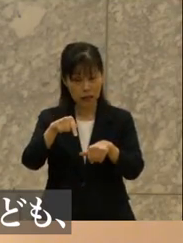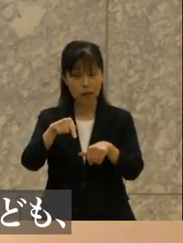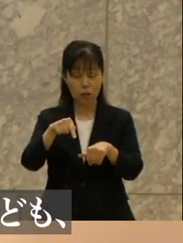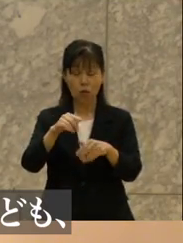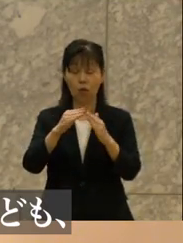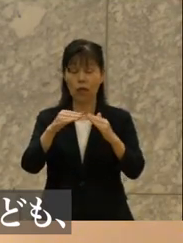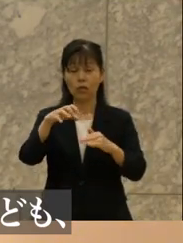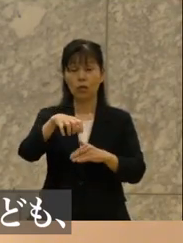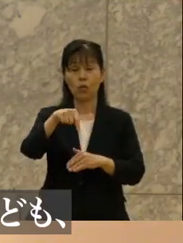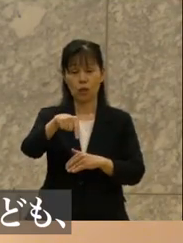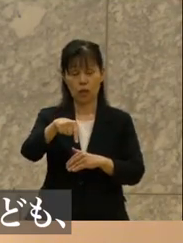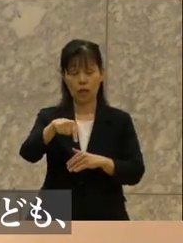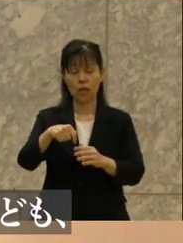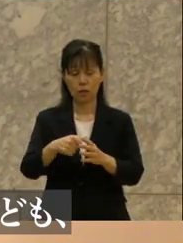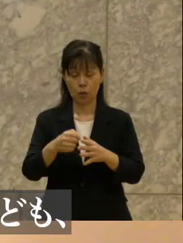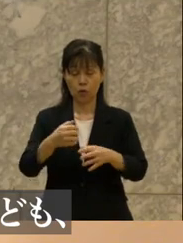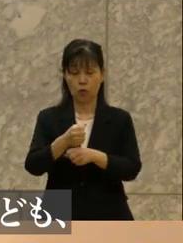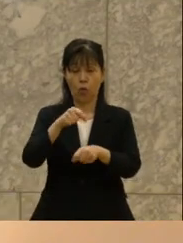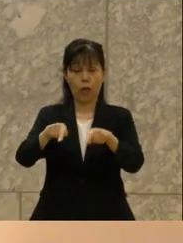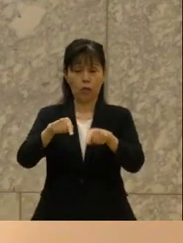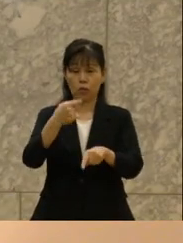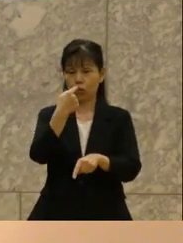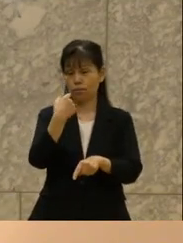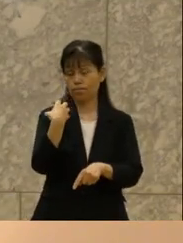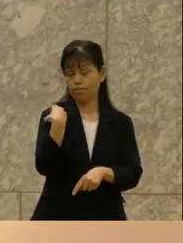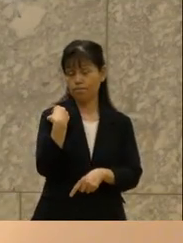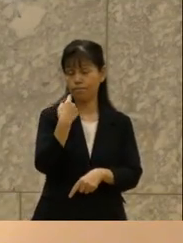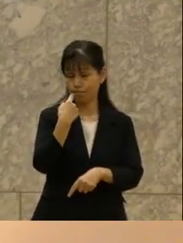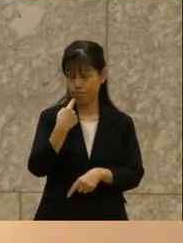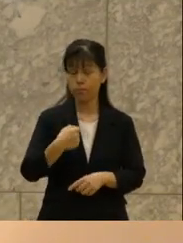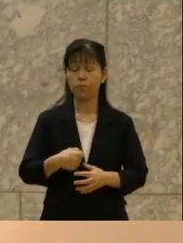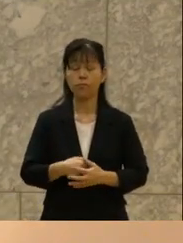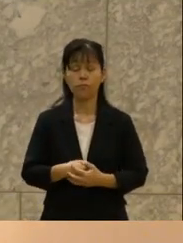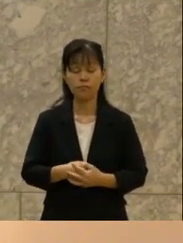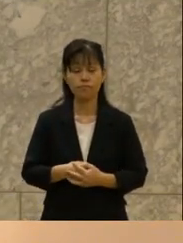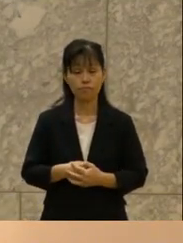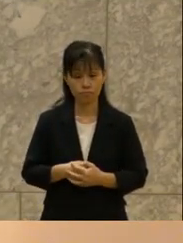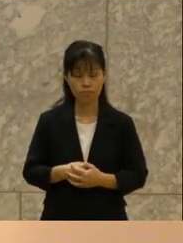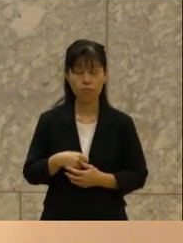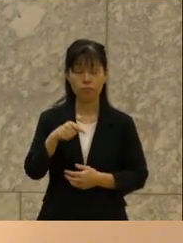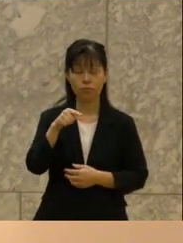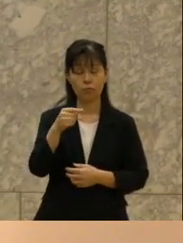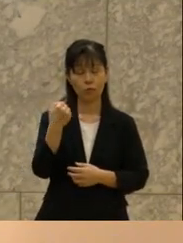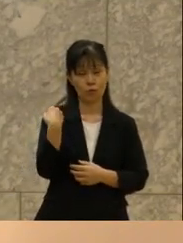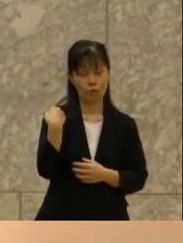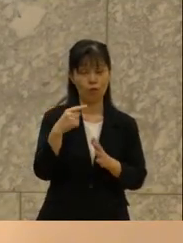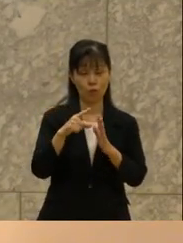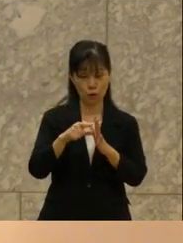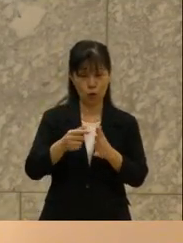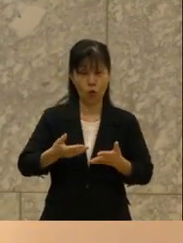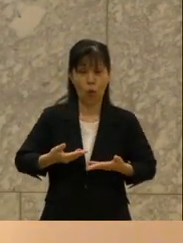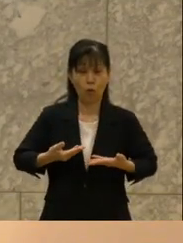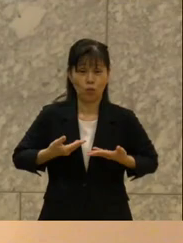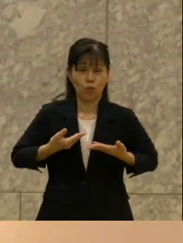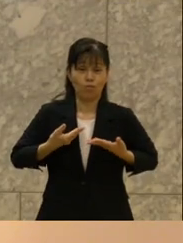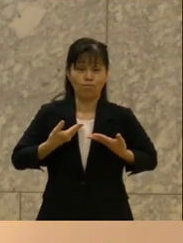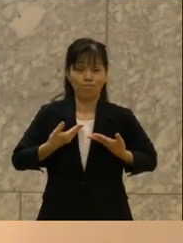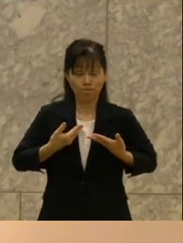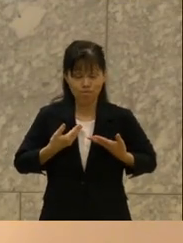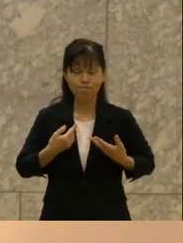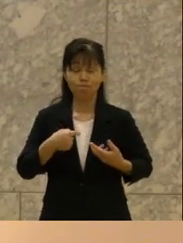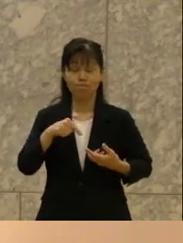被災会場で総監督だったんですけれどもあのピクトグラを見た時の興奮